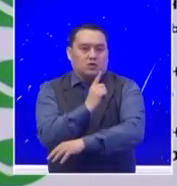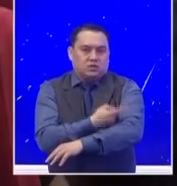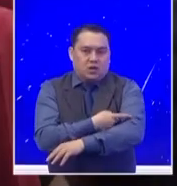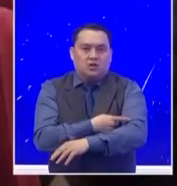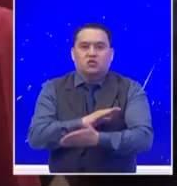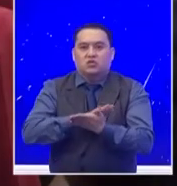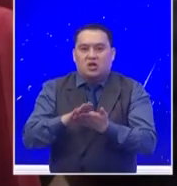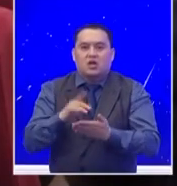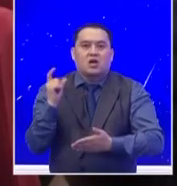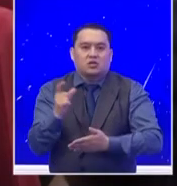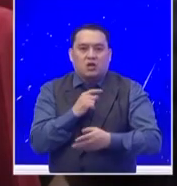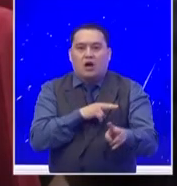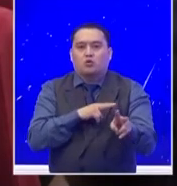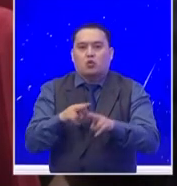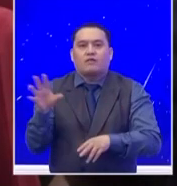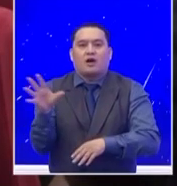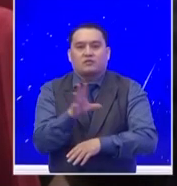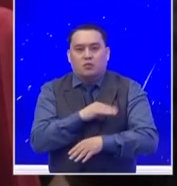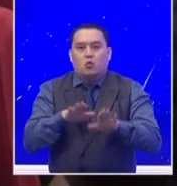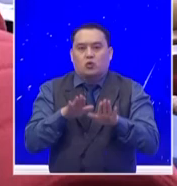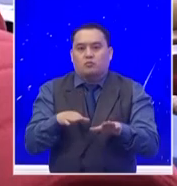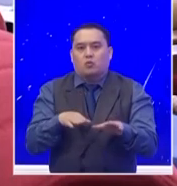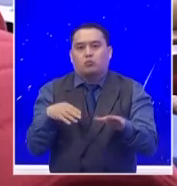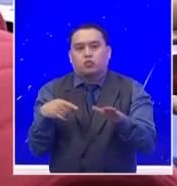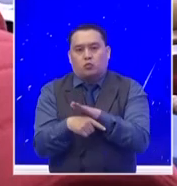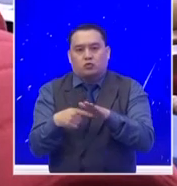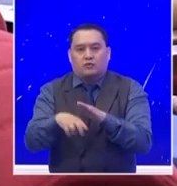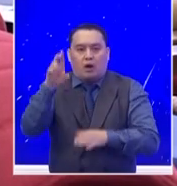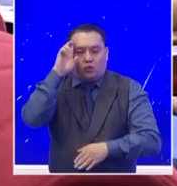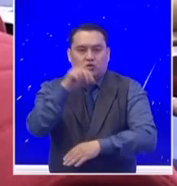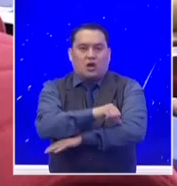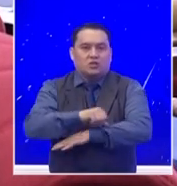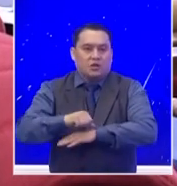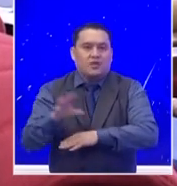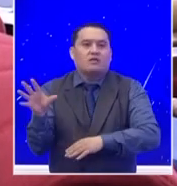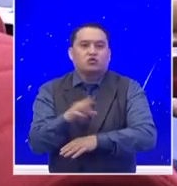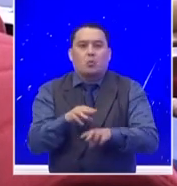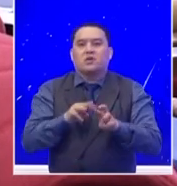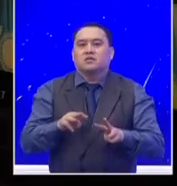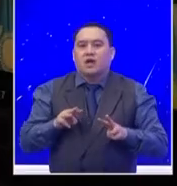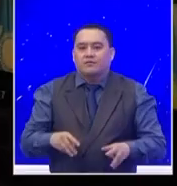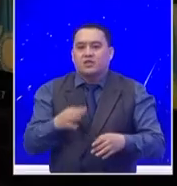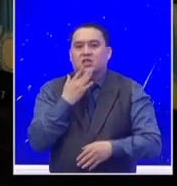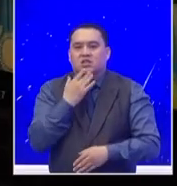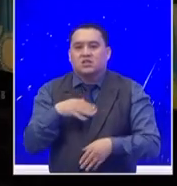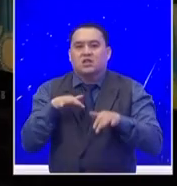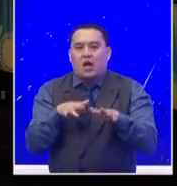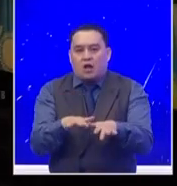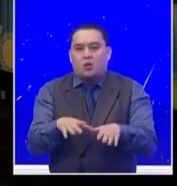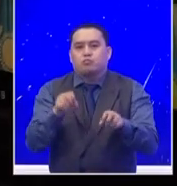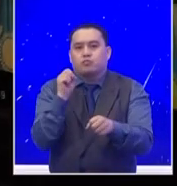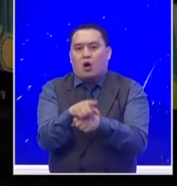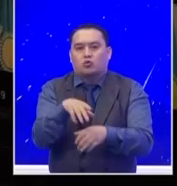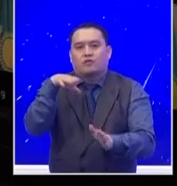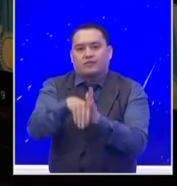усилить санитарно-эпидемиологический контроль на всех пунктах пропуска государственной границы. К тому же, Министерству иностранных дел